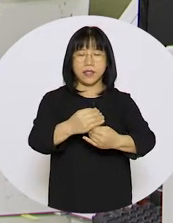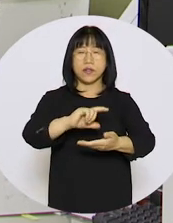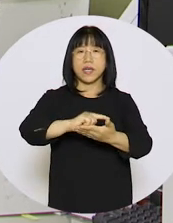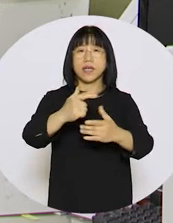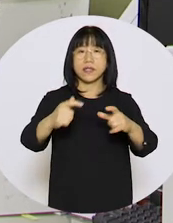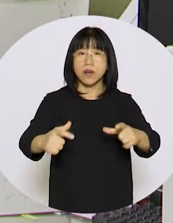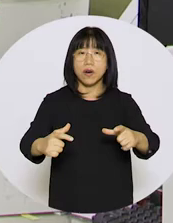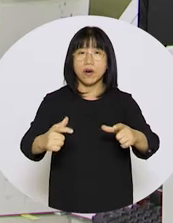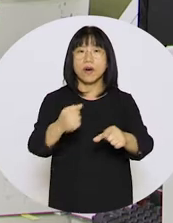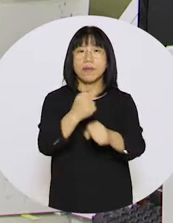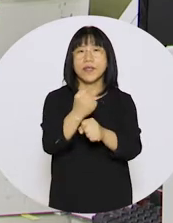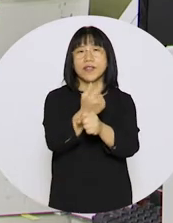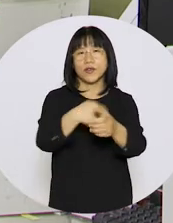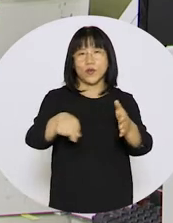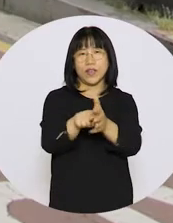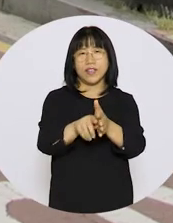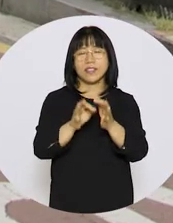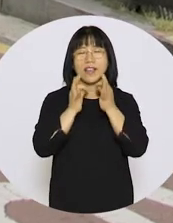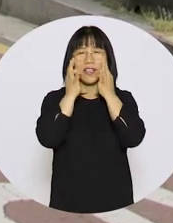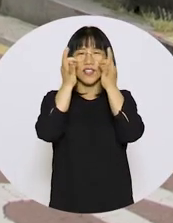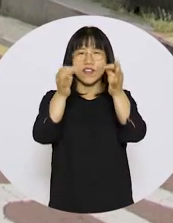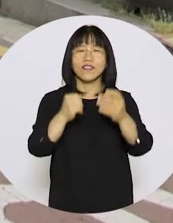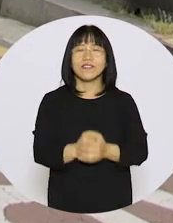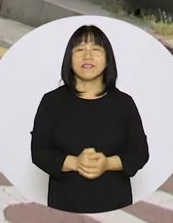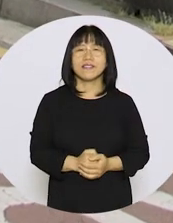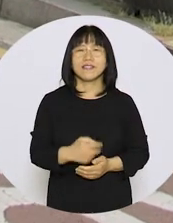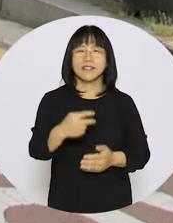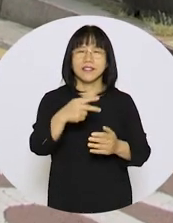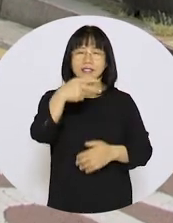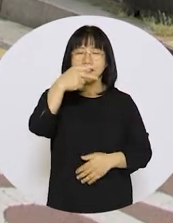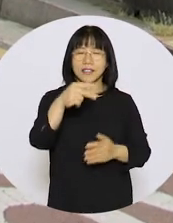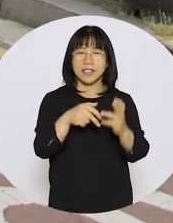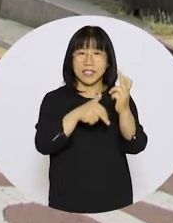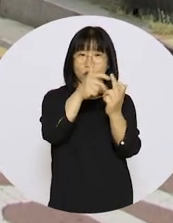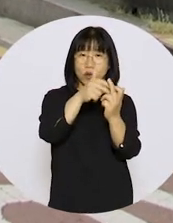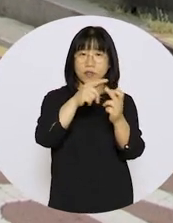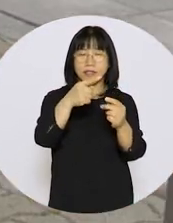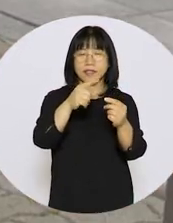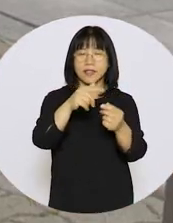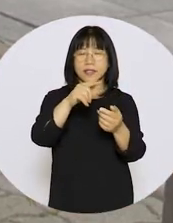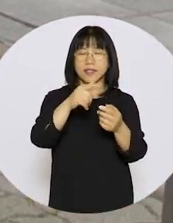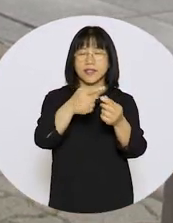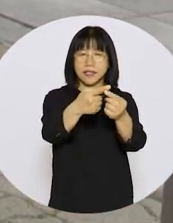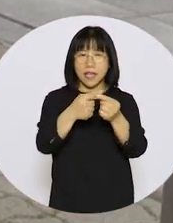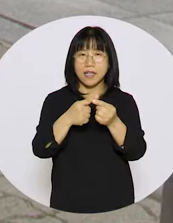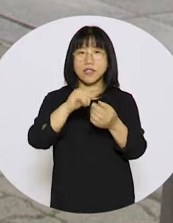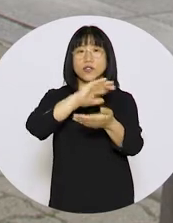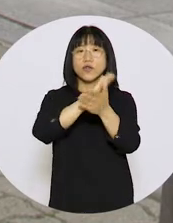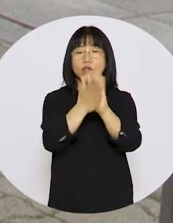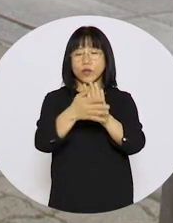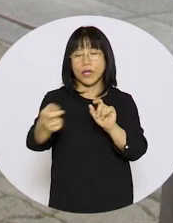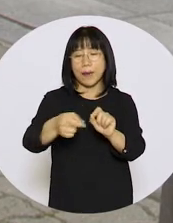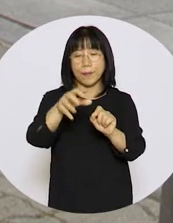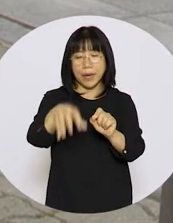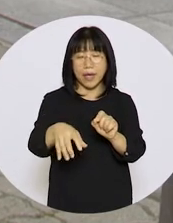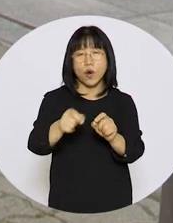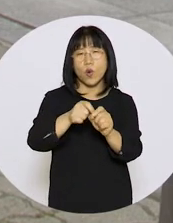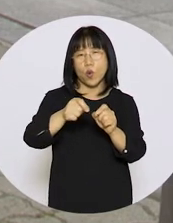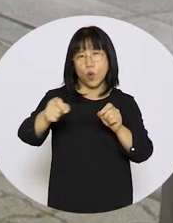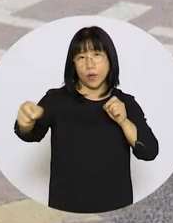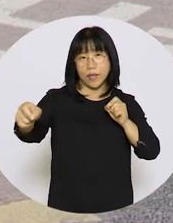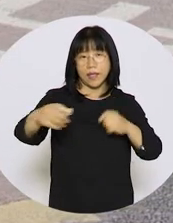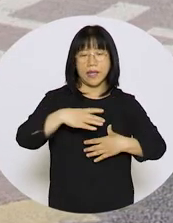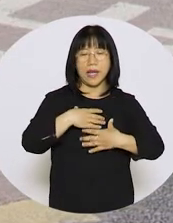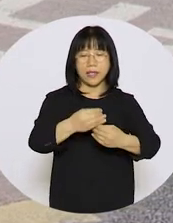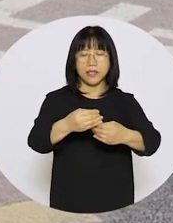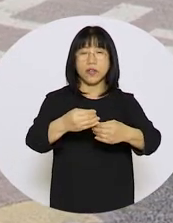만드는 데 최선을 다하겠습니다. 또 등촌 제1유치원 앞 어린이 보호구역 15m 구간에 오래된 보행자 안전펜스